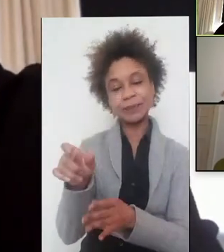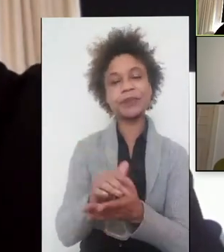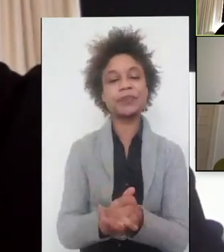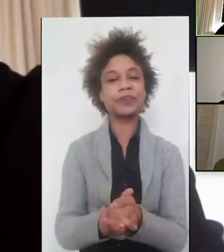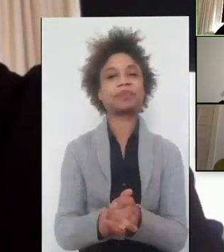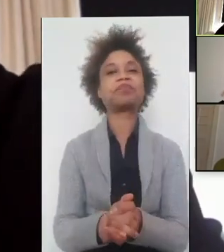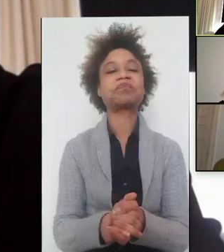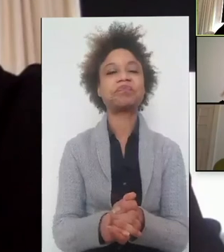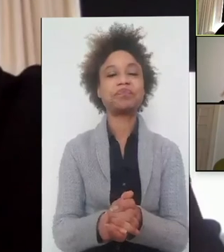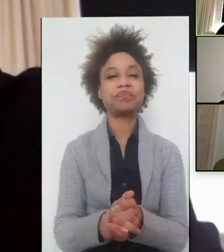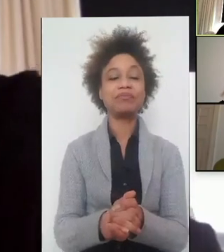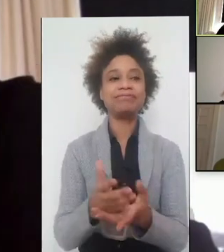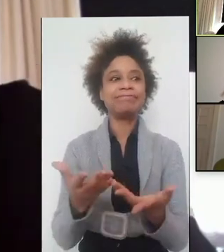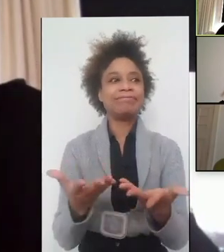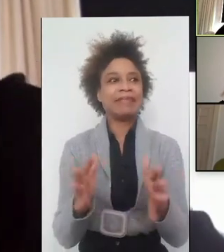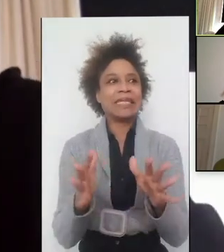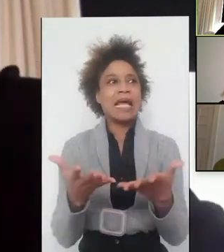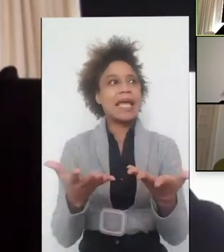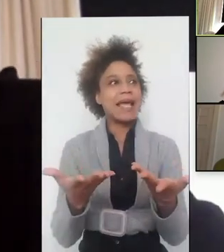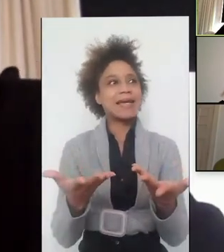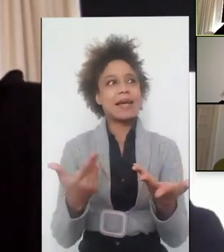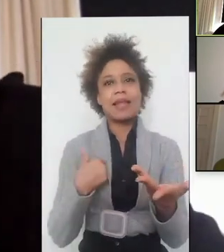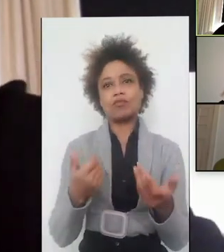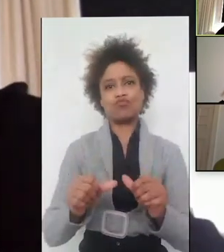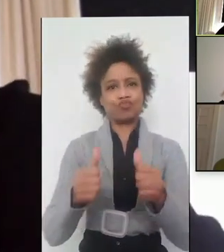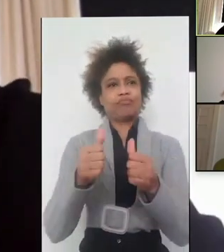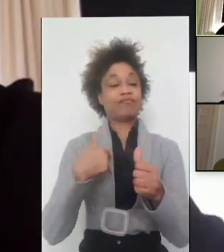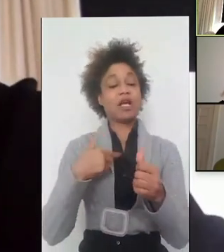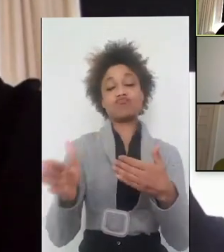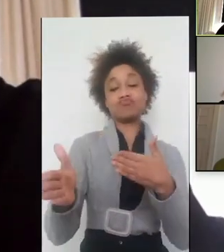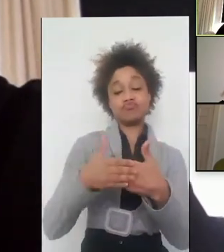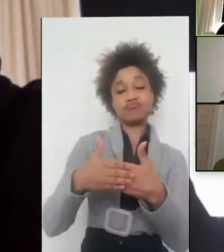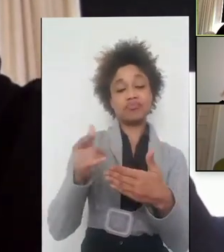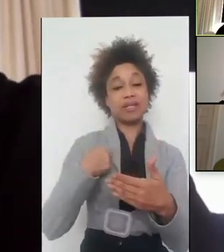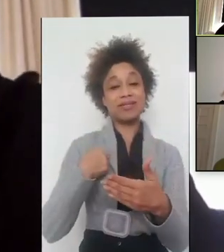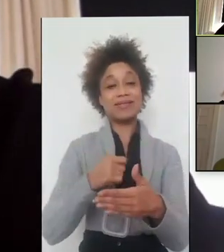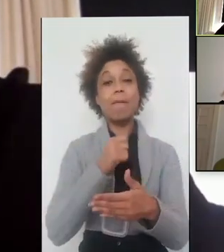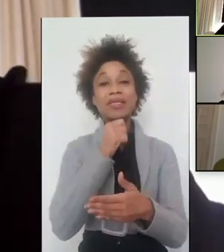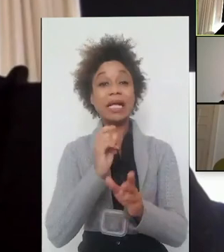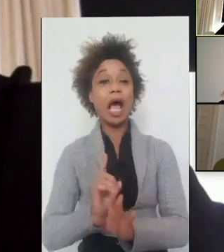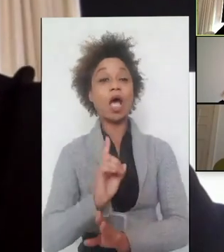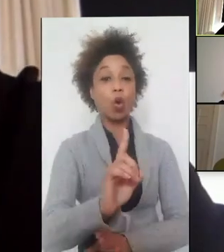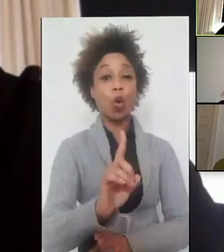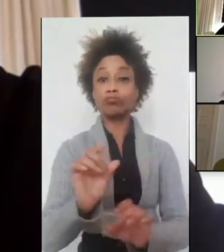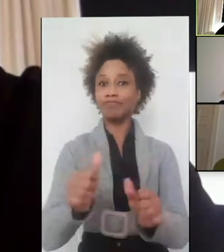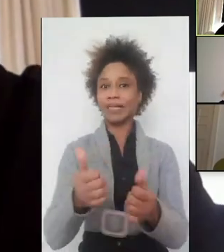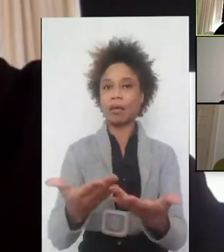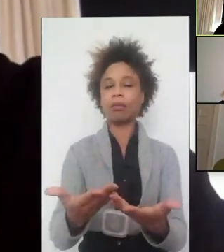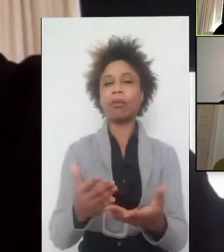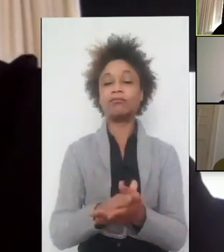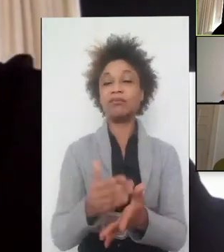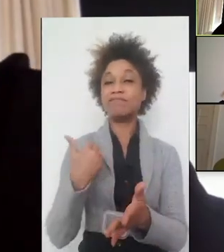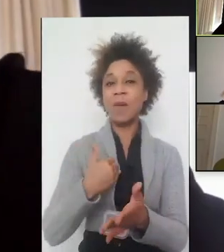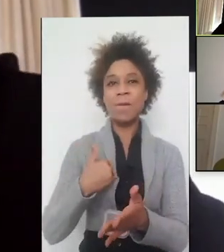heel erg eng om daar buiten te stappen en je open durven te stellen om te zeggen van jongens, ik heb hier eigenlijk geen verstand van. Laten we eens een